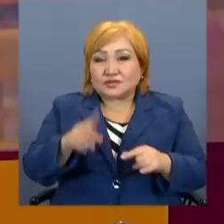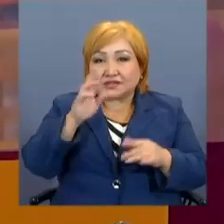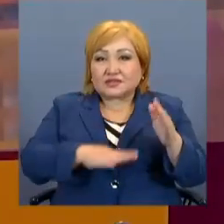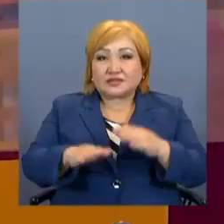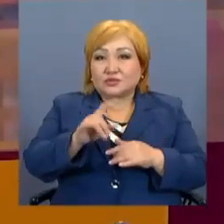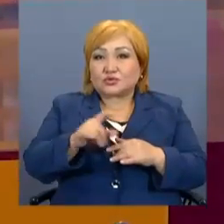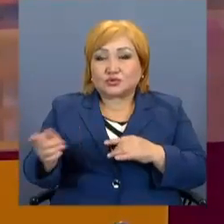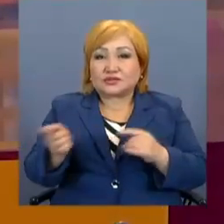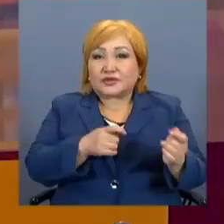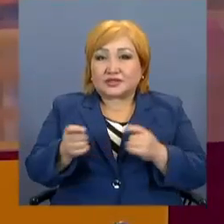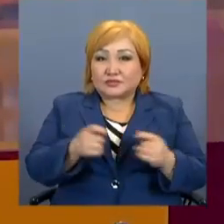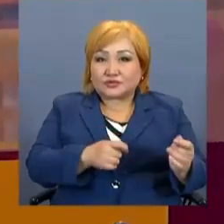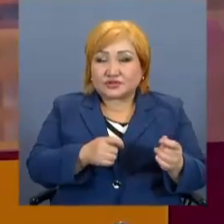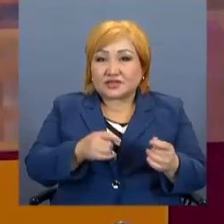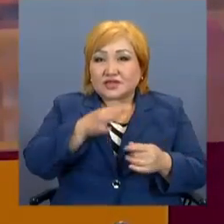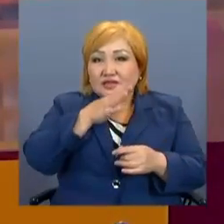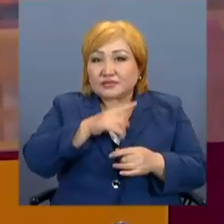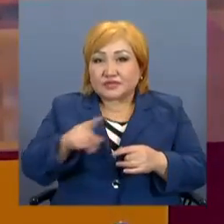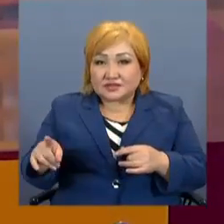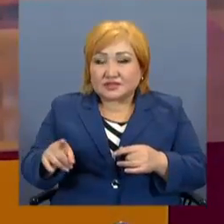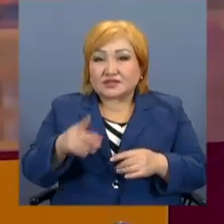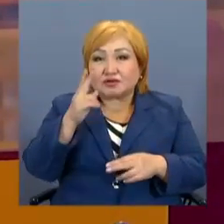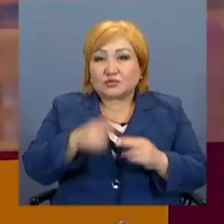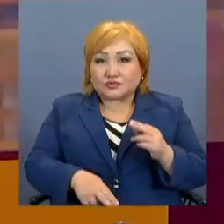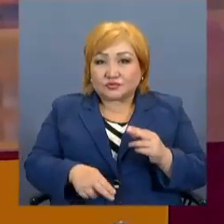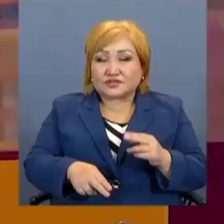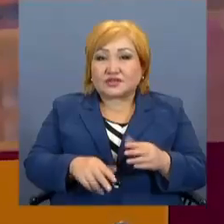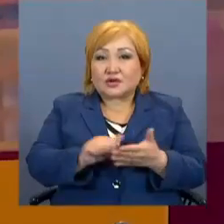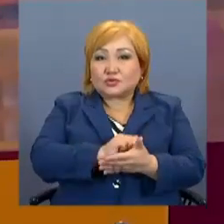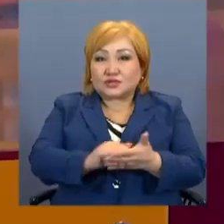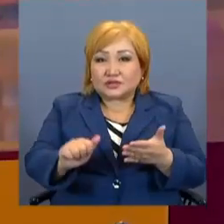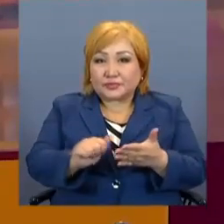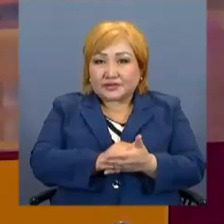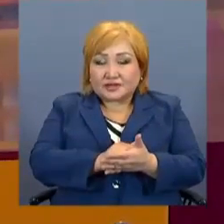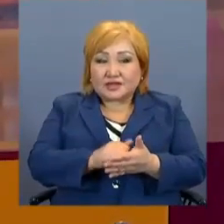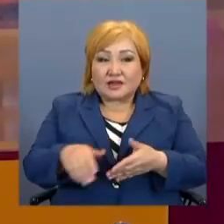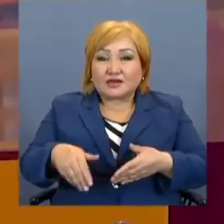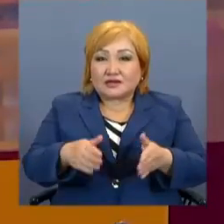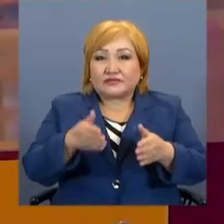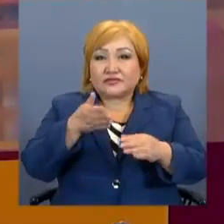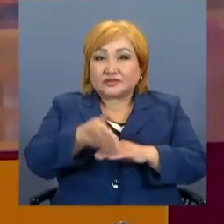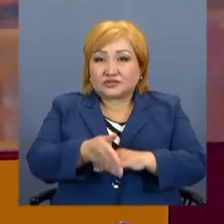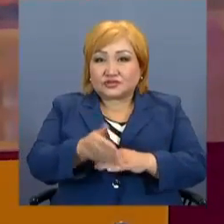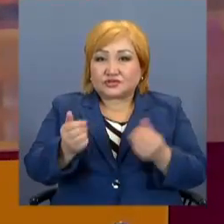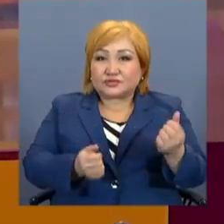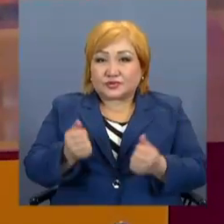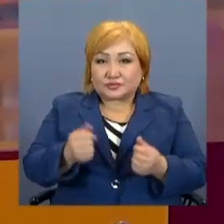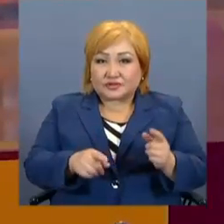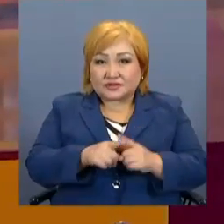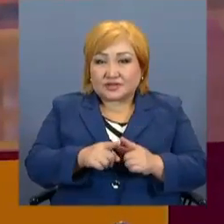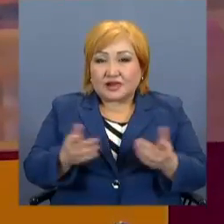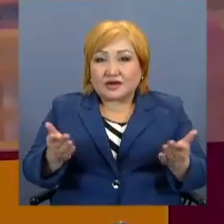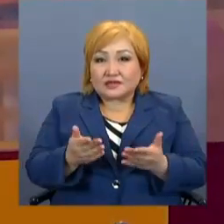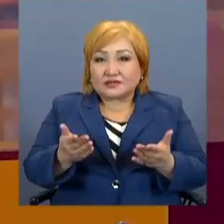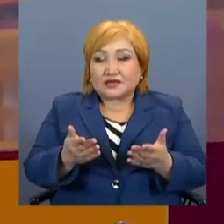мерзімі өтіп кеткен құжатпен емін еркін тасжолға шығатындарға шара қолданғанның берер нәтижесі бар ма? Осы және өзге